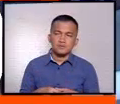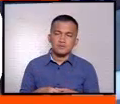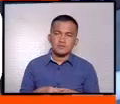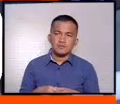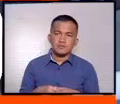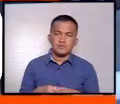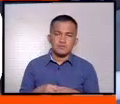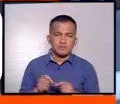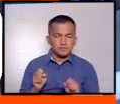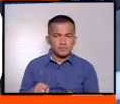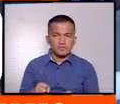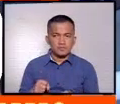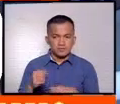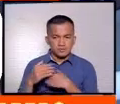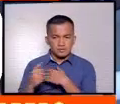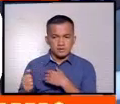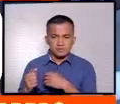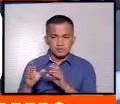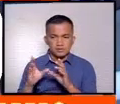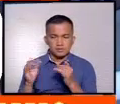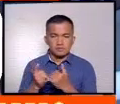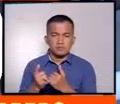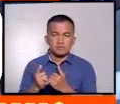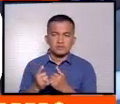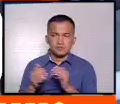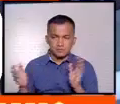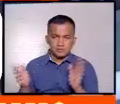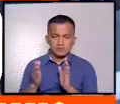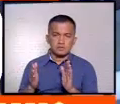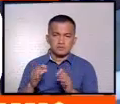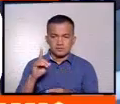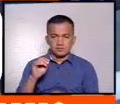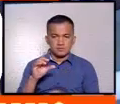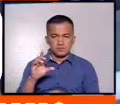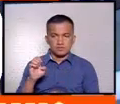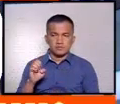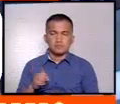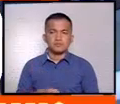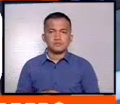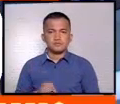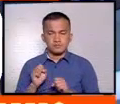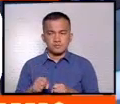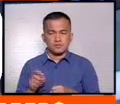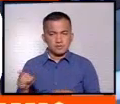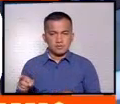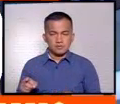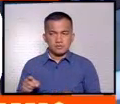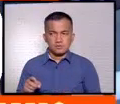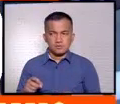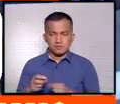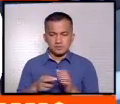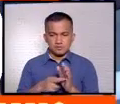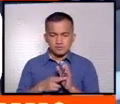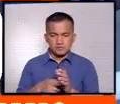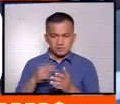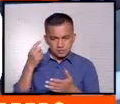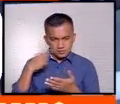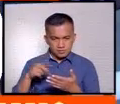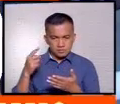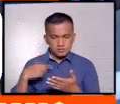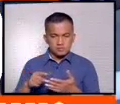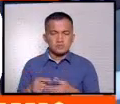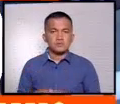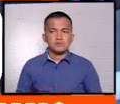pwede rin hong ipatawag yung company para magharap po sila sa DOLE at pwede rin hong silang mag-request ng inspection.